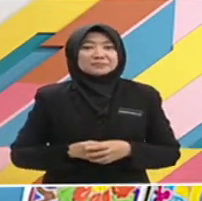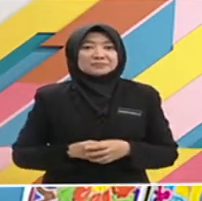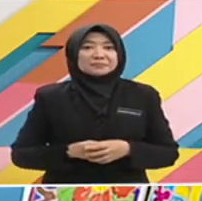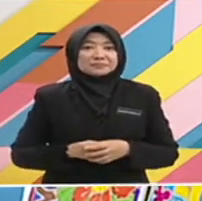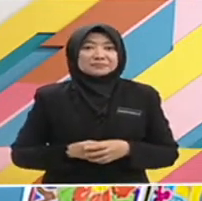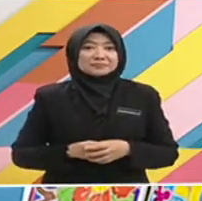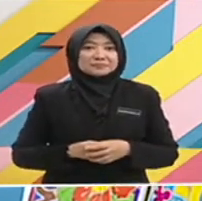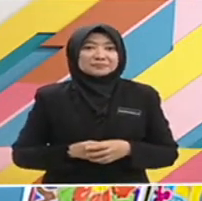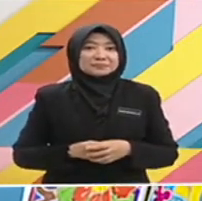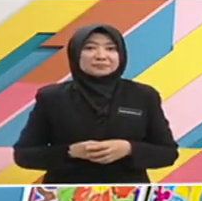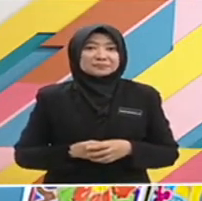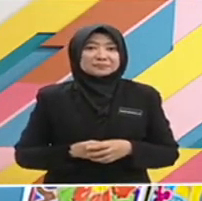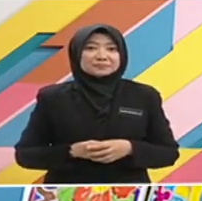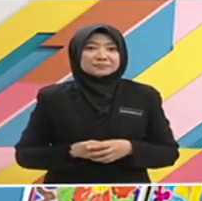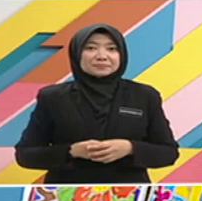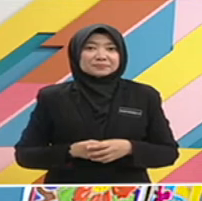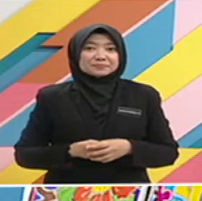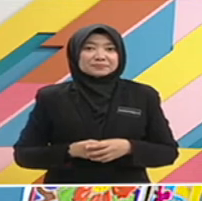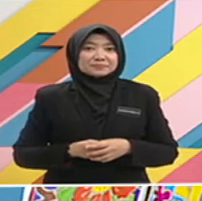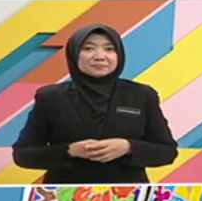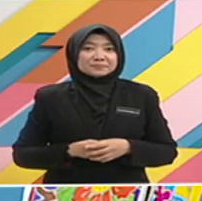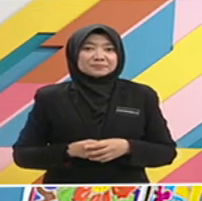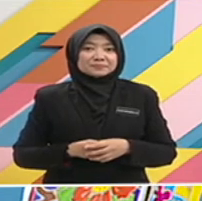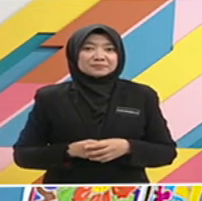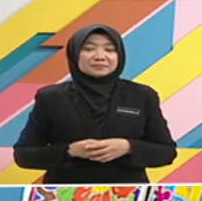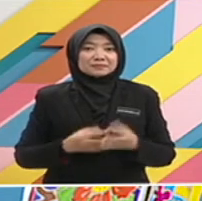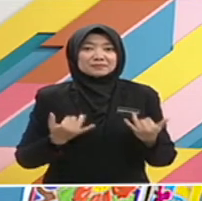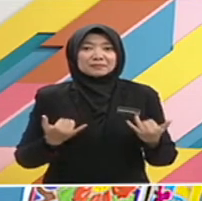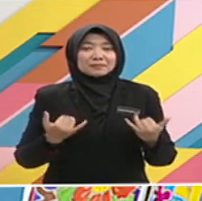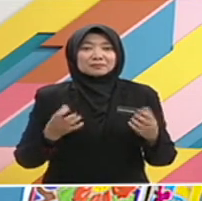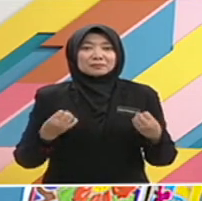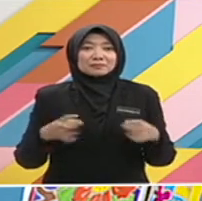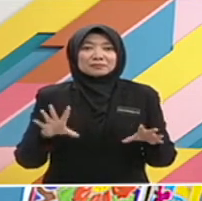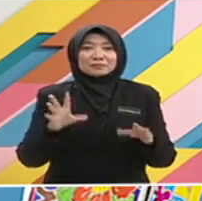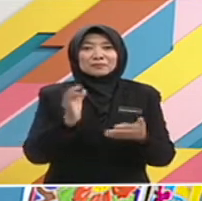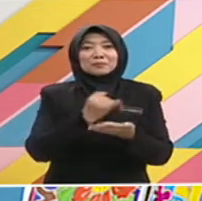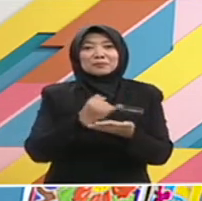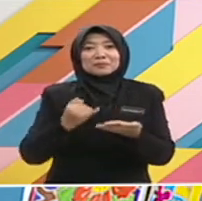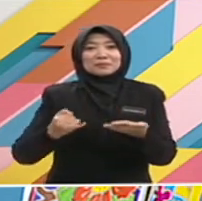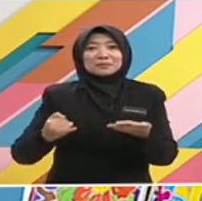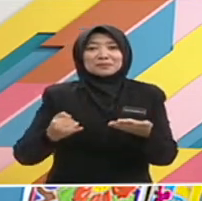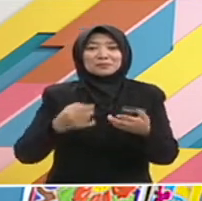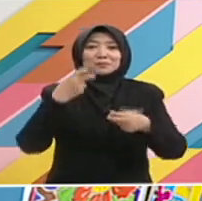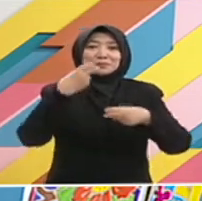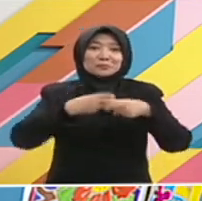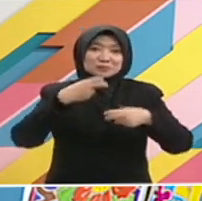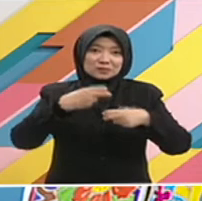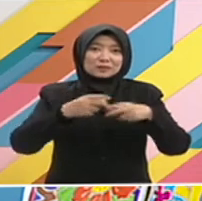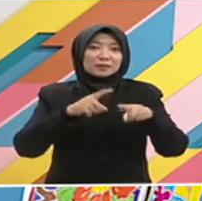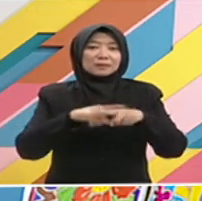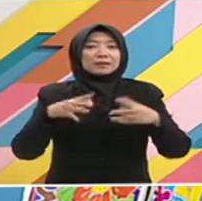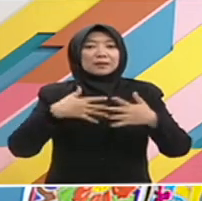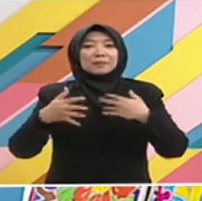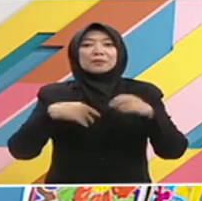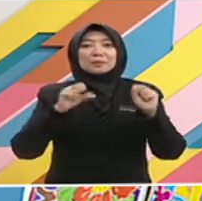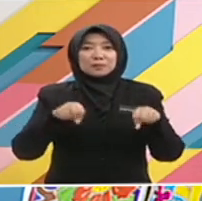saya dah ketepikan. Oh, baru cakap tadi tak nak lukis bentuk susah-susah, tiba-tiba masa nak gunting, alamak. Ha, susah kan? Tapi boleh je buat yang